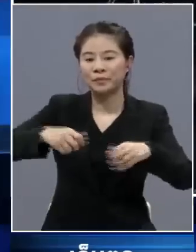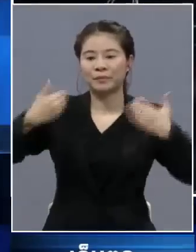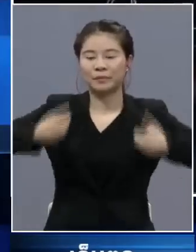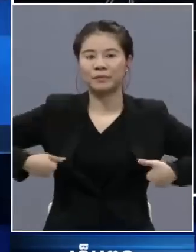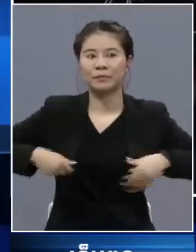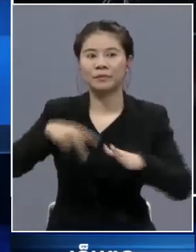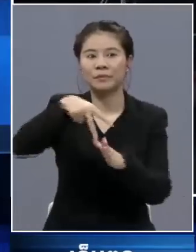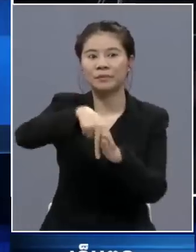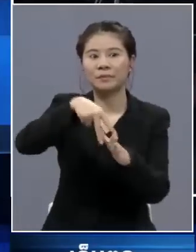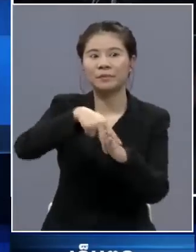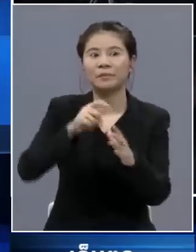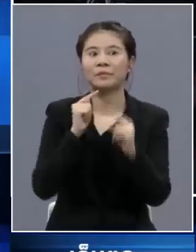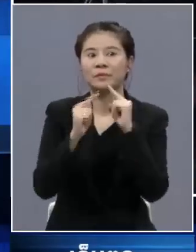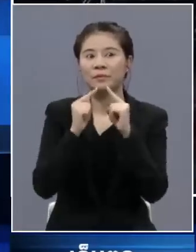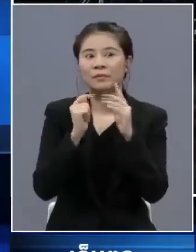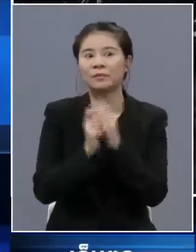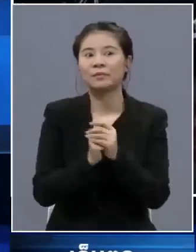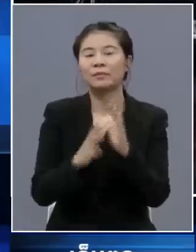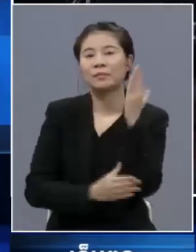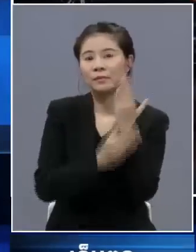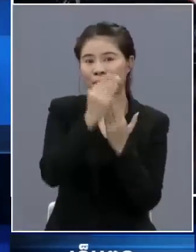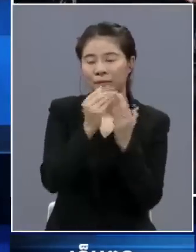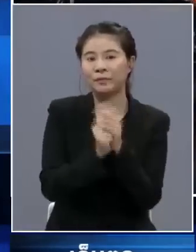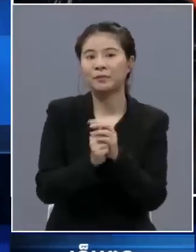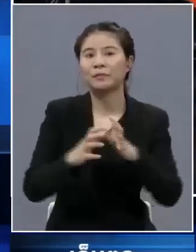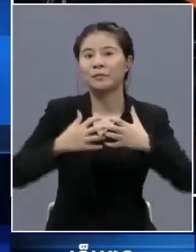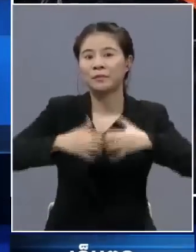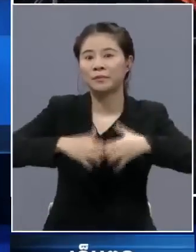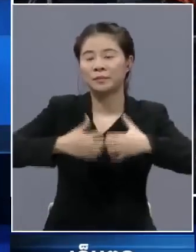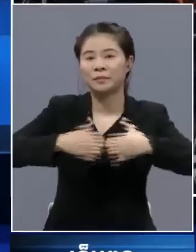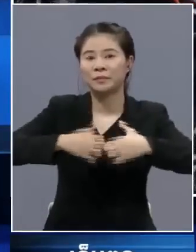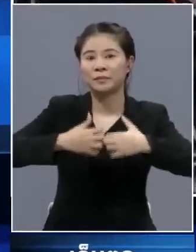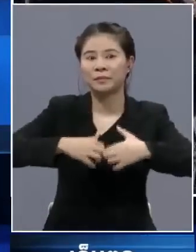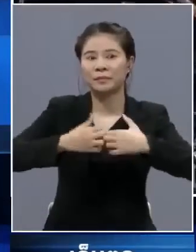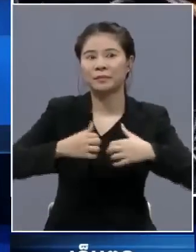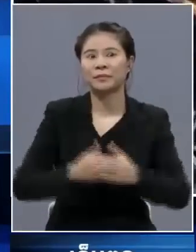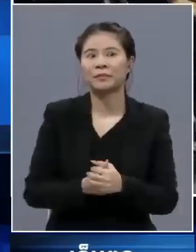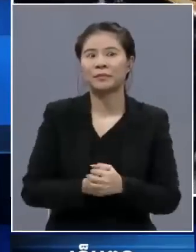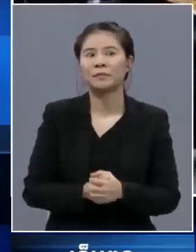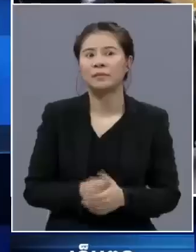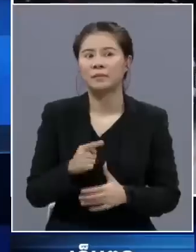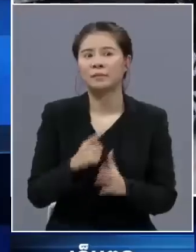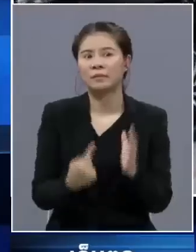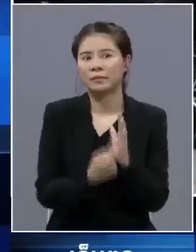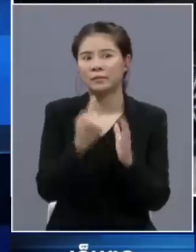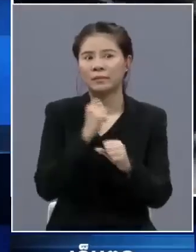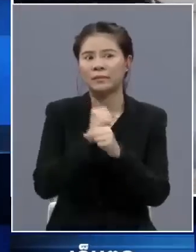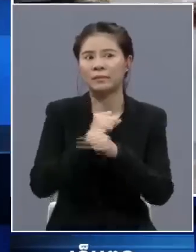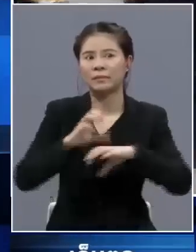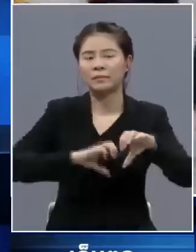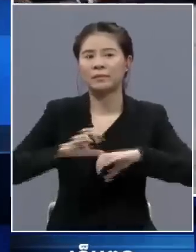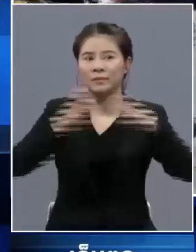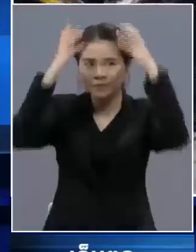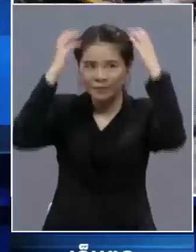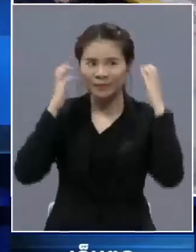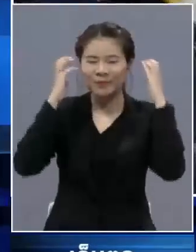ยกับสภาอุตสาหกรรมอ่ะครับคือช่วงนี้เค้ามีคณะเปลี่ยนผ่านใช่มั้ยครับก็ฟิตเลยในช่วงสัปดาห์แรกนี ้ช่วงสวมหมวกกันน็อกหล